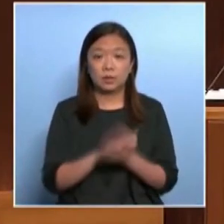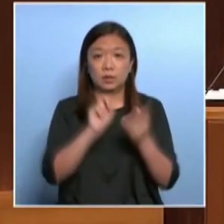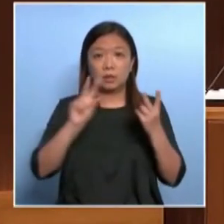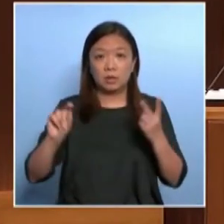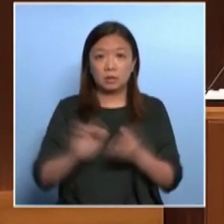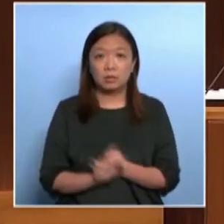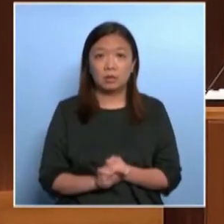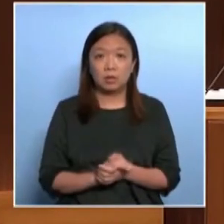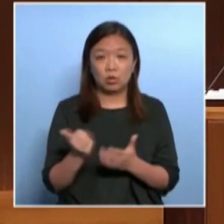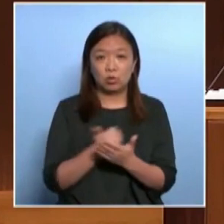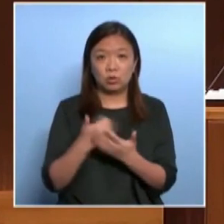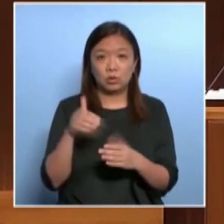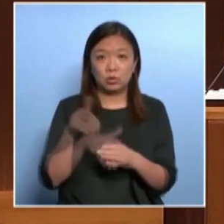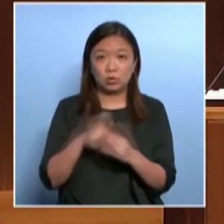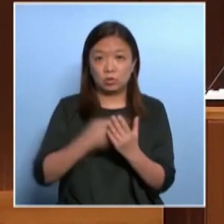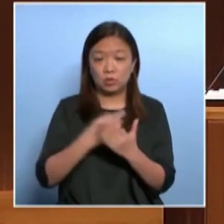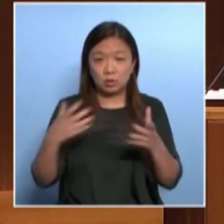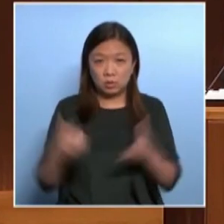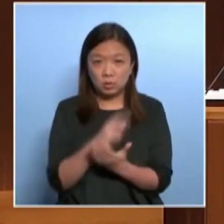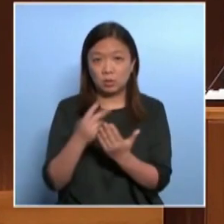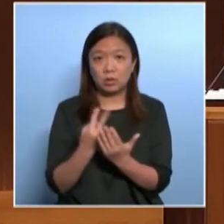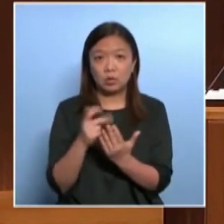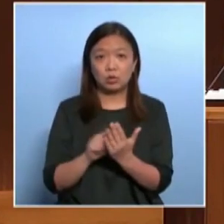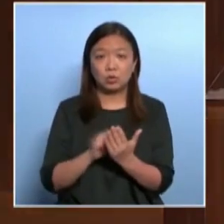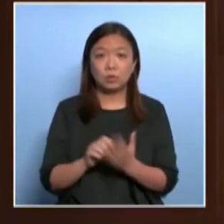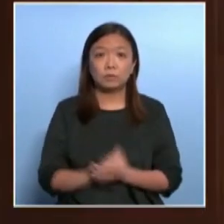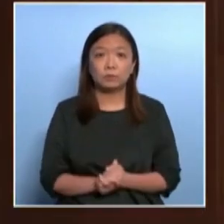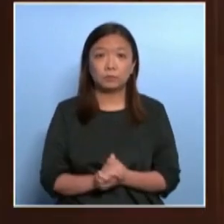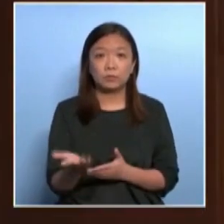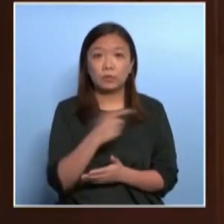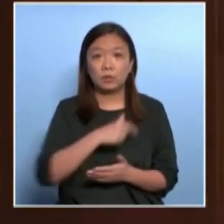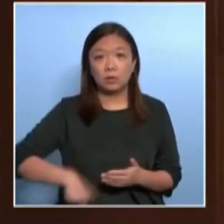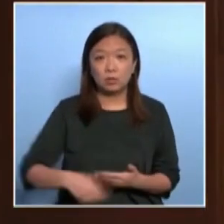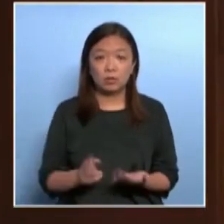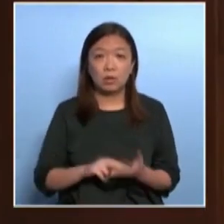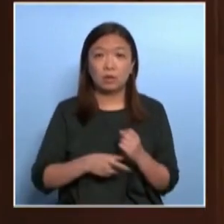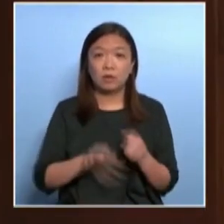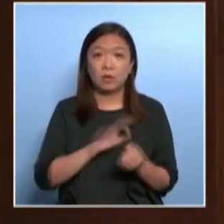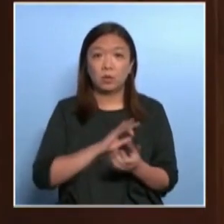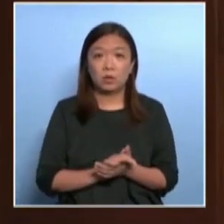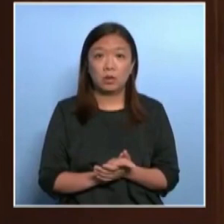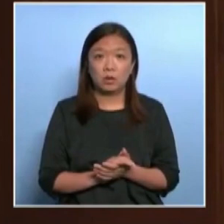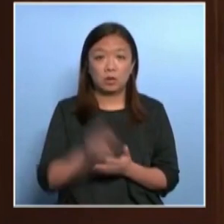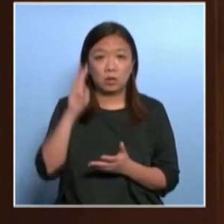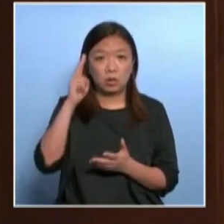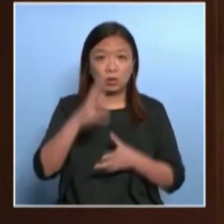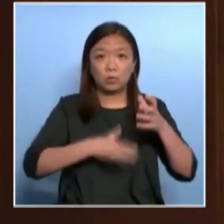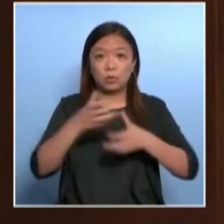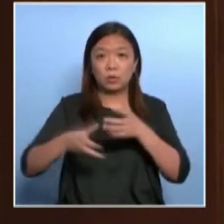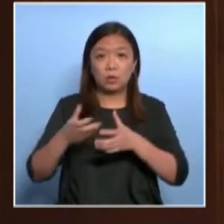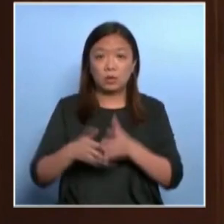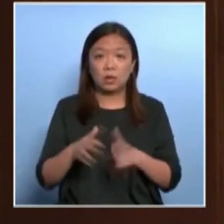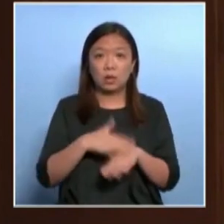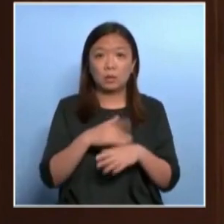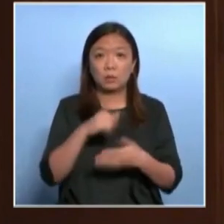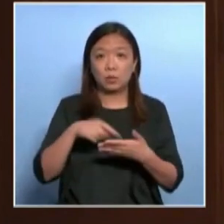2021年完善選舉制度綜合修訂條例草案。 各位議員，立法會是經過2日的會議，剛剛通